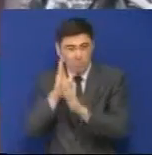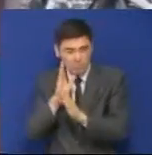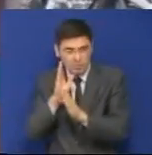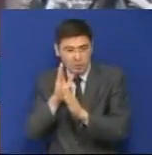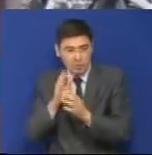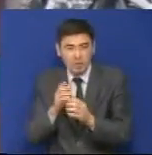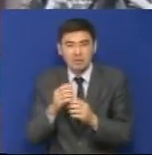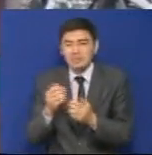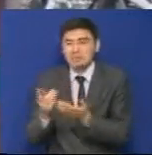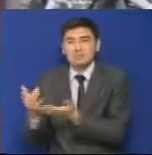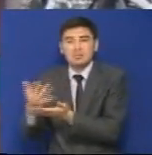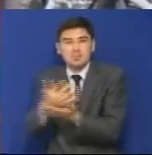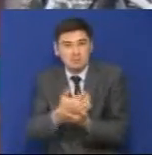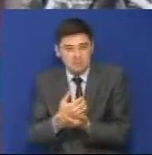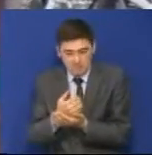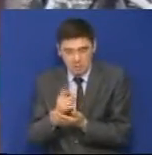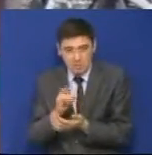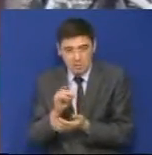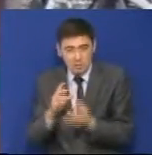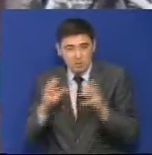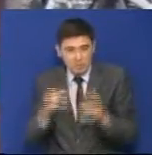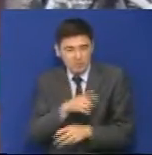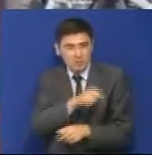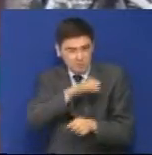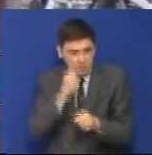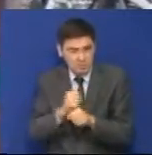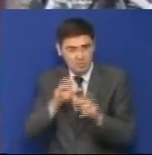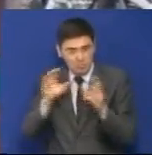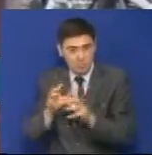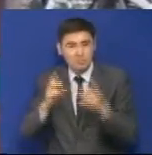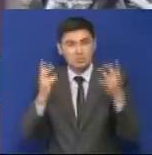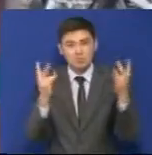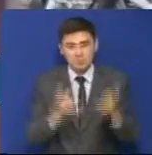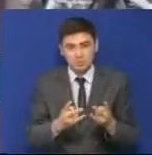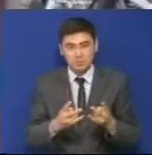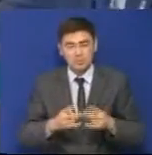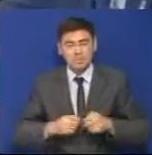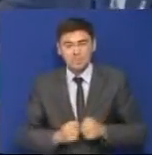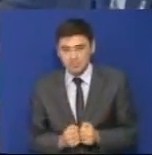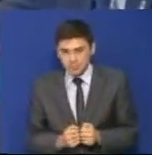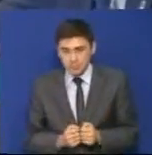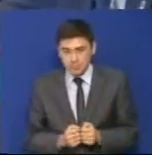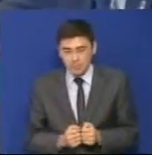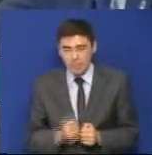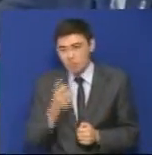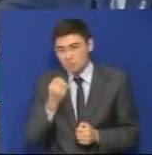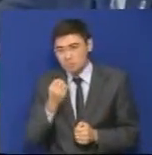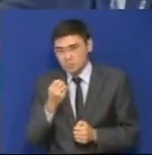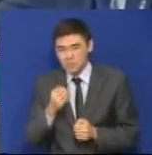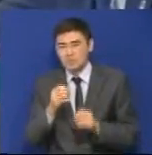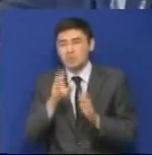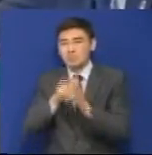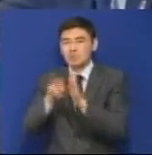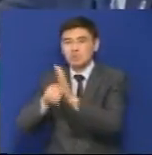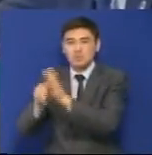отырып, жиналған егінді сақтап қалу үшін барлық күш-жігерім жұмсау қажет. Сапархан Кесікбайұлы. Астық қабылдау